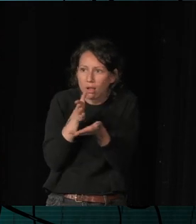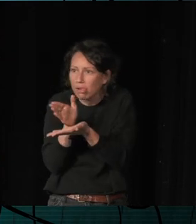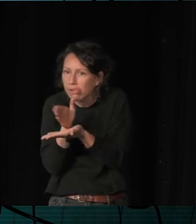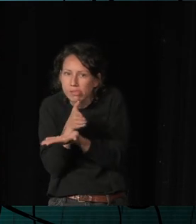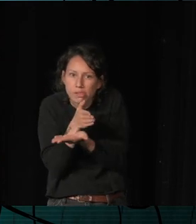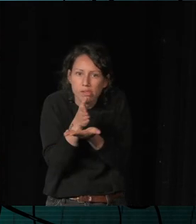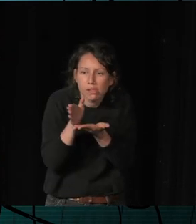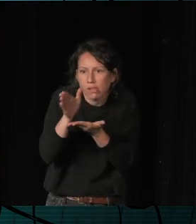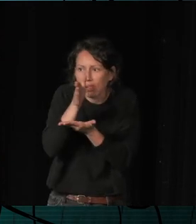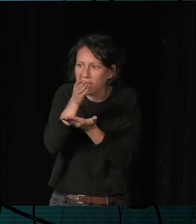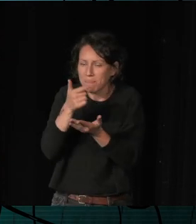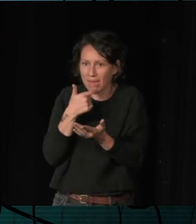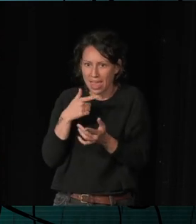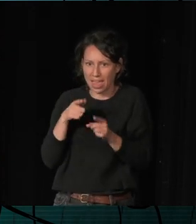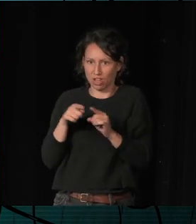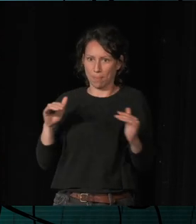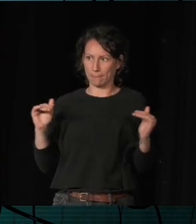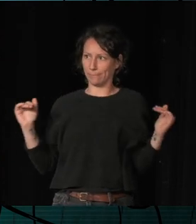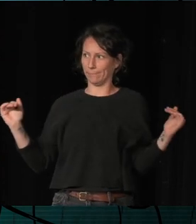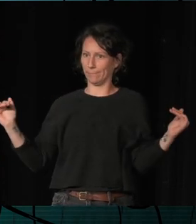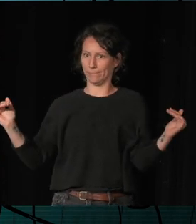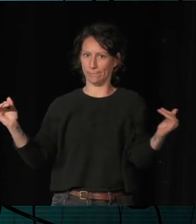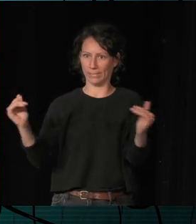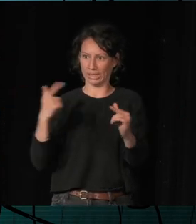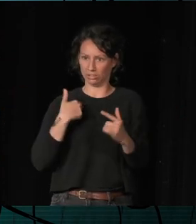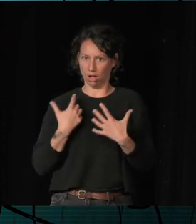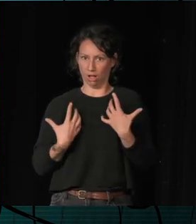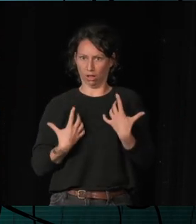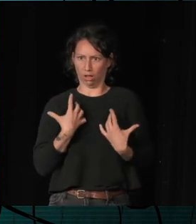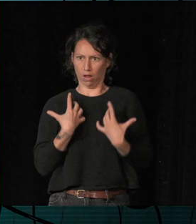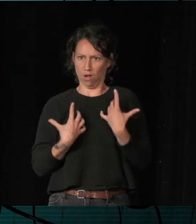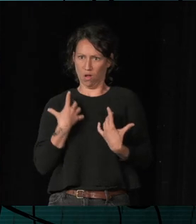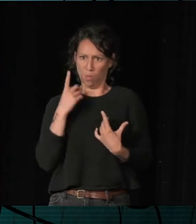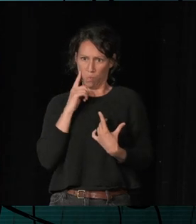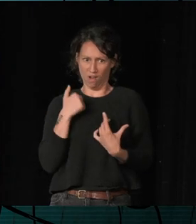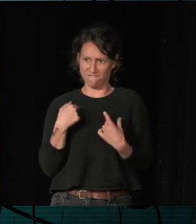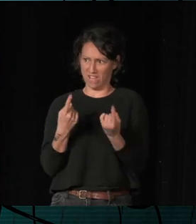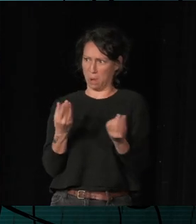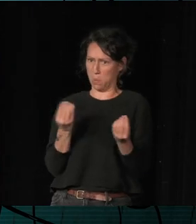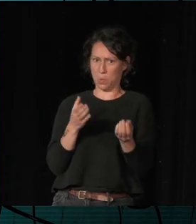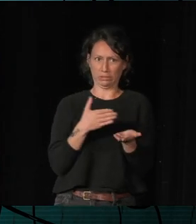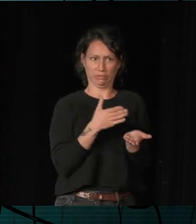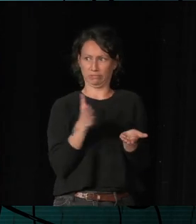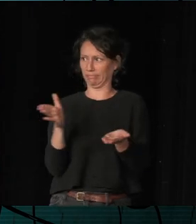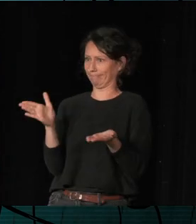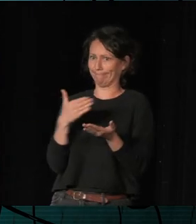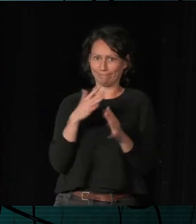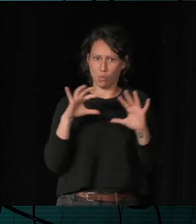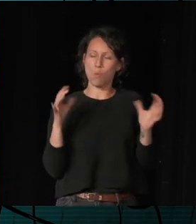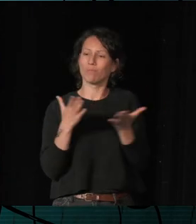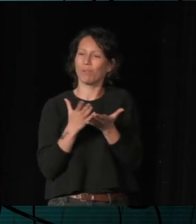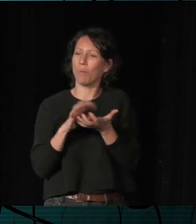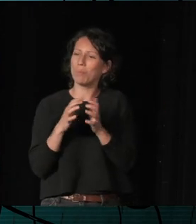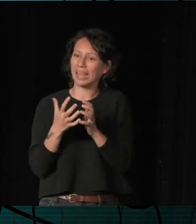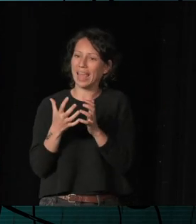petite appréhension de pourquoi le jeu là il ne me dit pas vers où je suis censé aller. Et donc on y va avec à la fois la